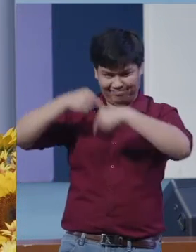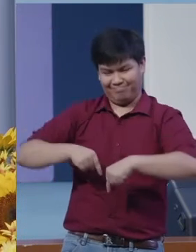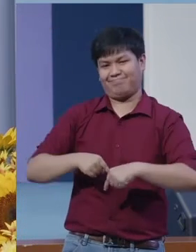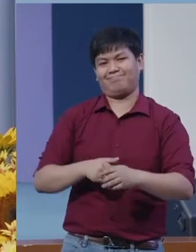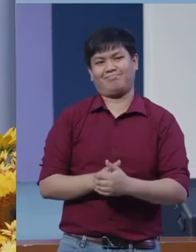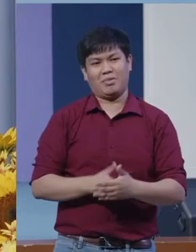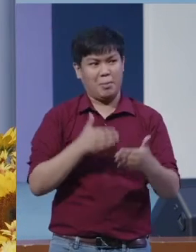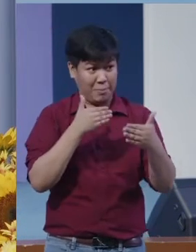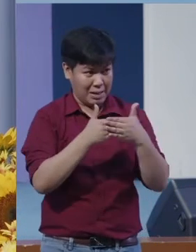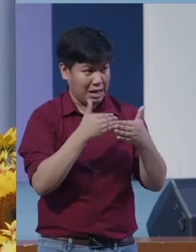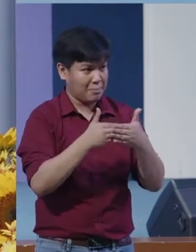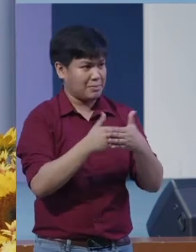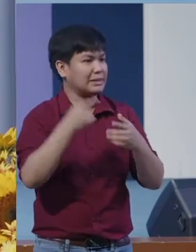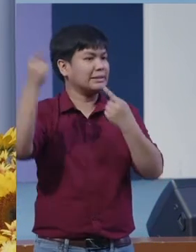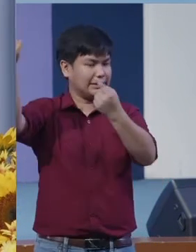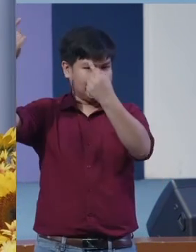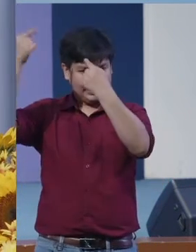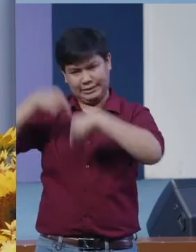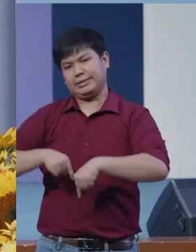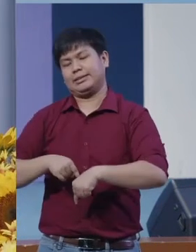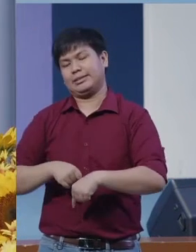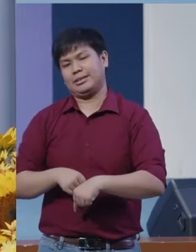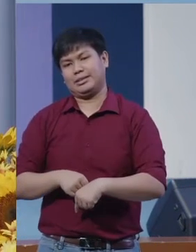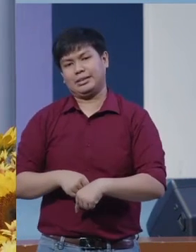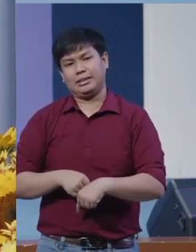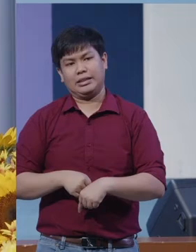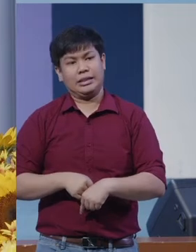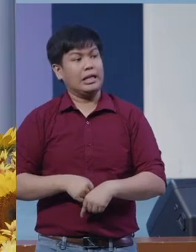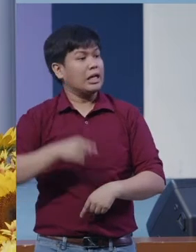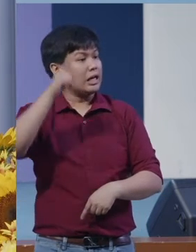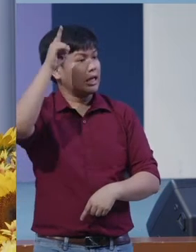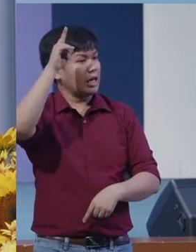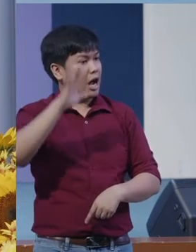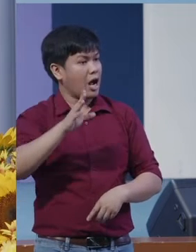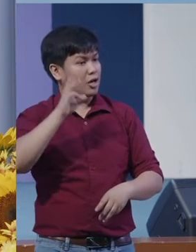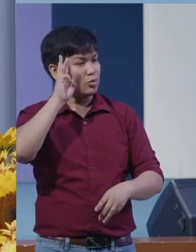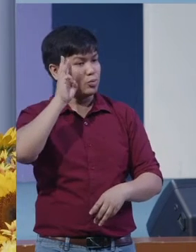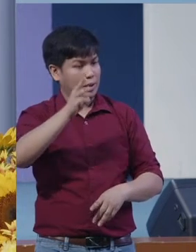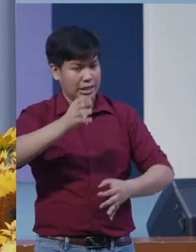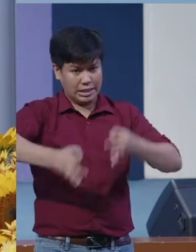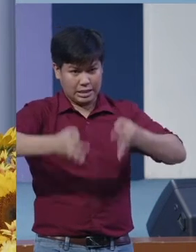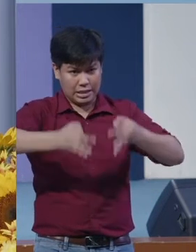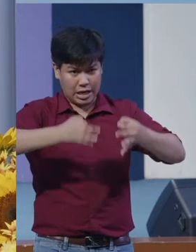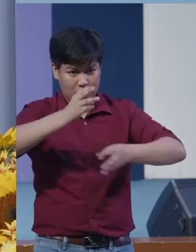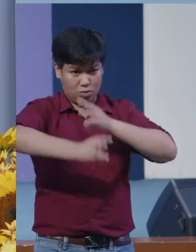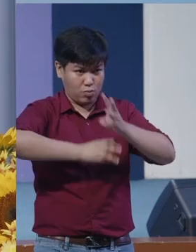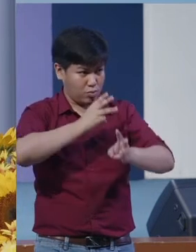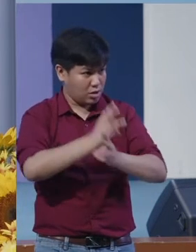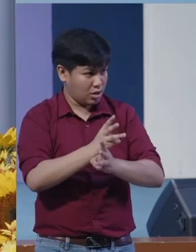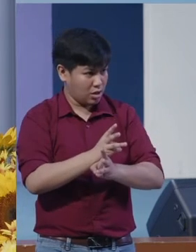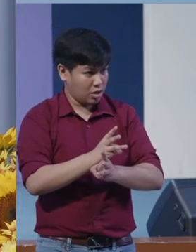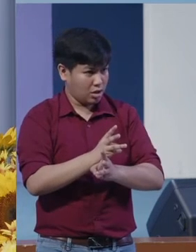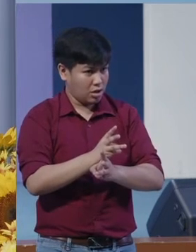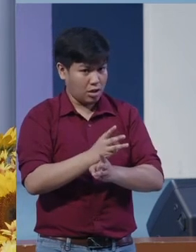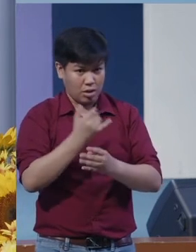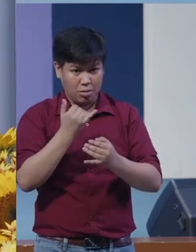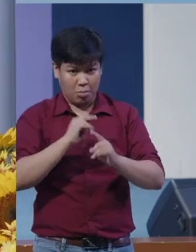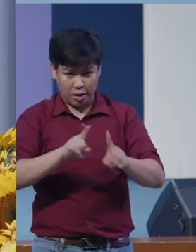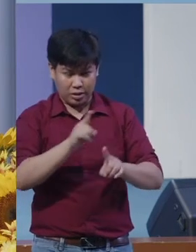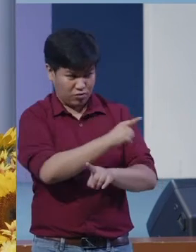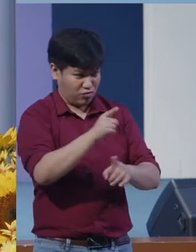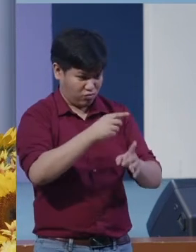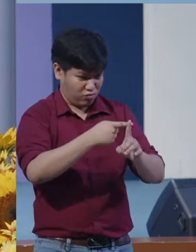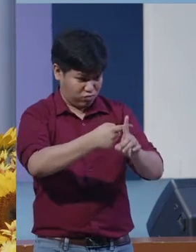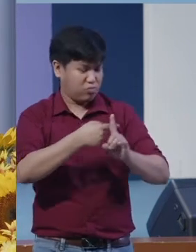na po talaga. No? Exciting po. No? Bagaman nakakatakot ang nangyayari sa Israel, kung kayo po ay